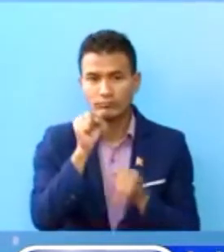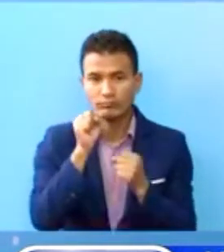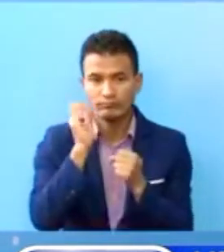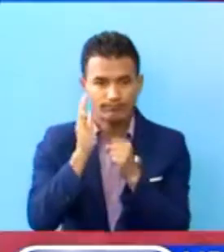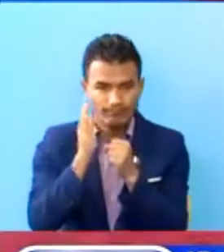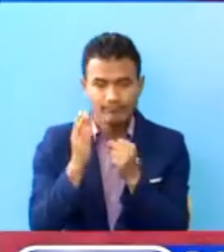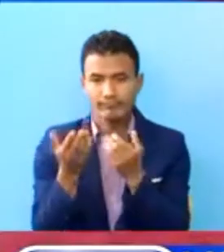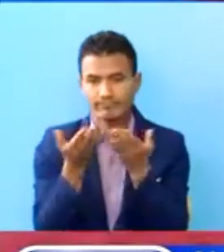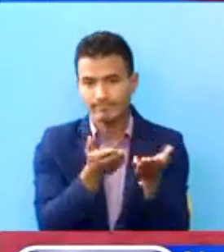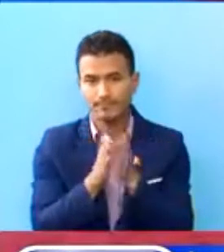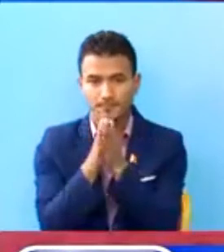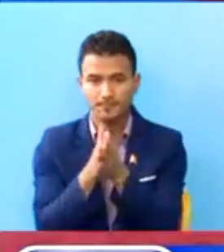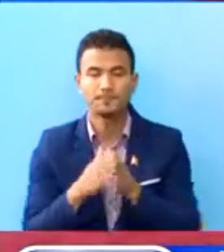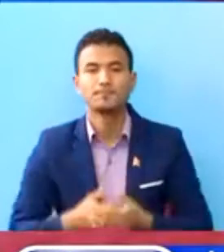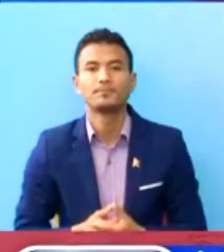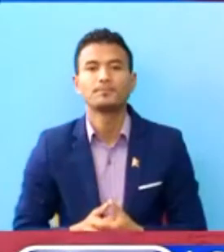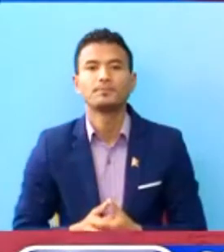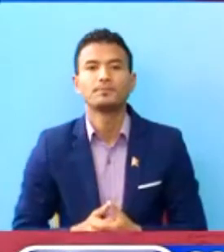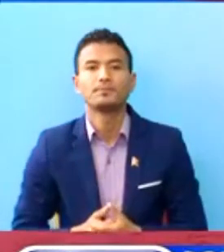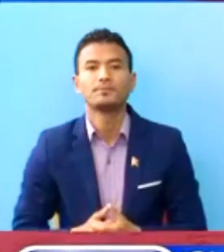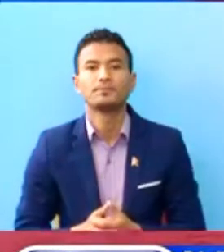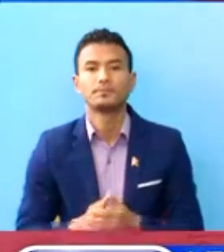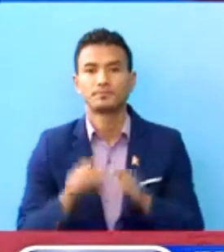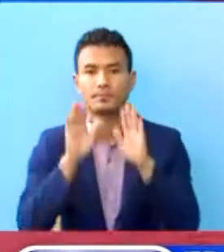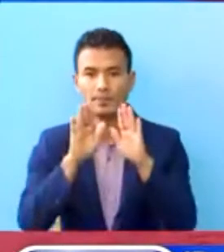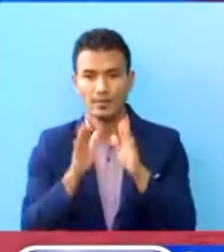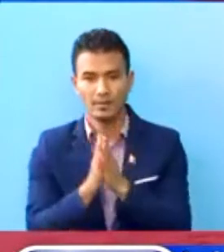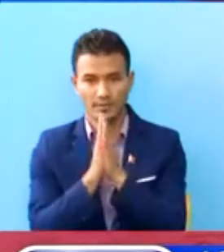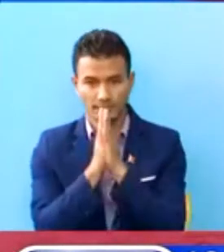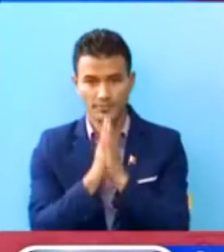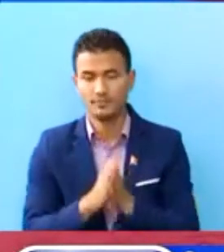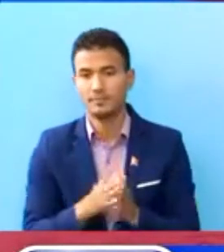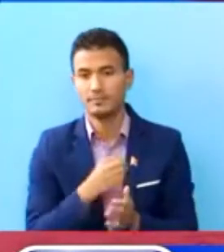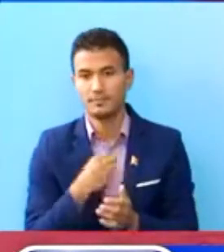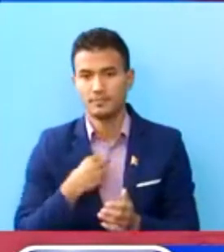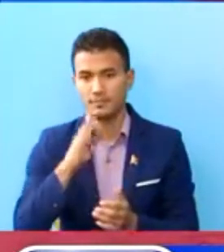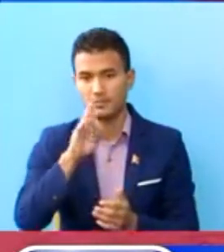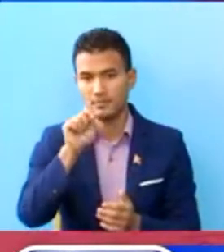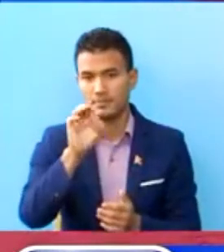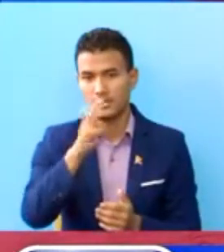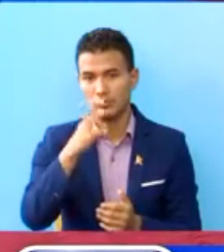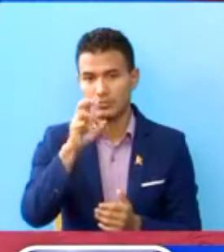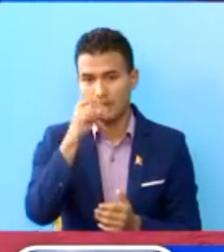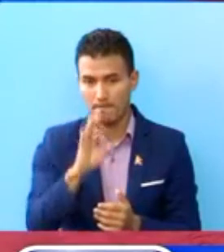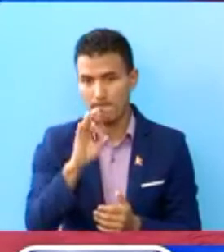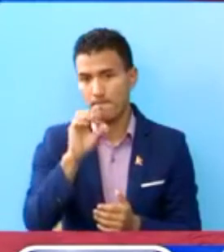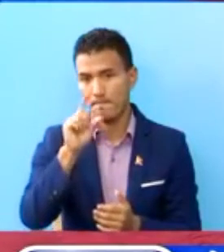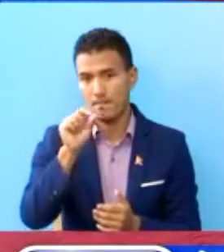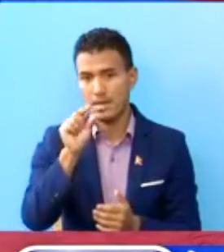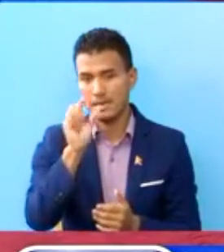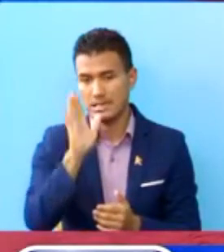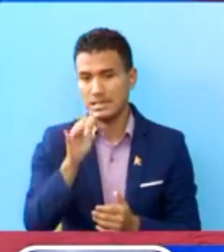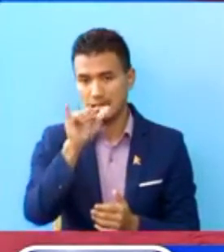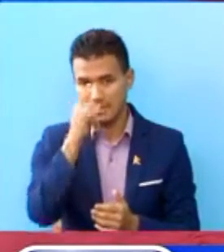प्रस्तुति राख्नका लागि म अनुरोध गर्दछु। धन्यवाद डाक्टर साहब, नमस्कार। म डाक्टर वासुदेव पाण्डे, निर्देशक एपिडेमियोलोजी